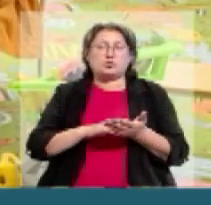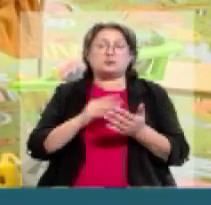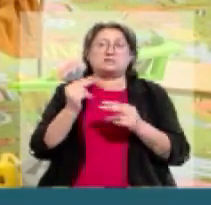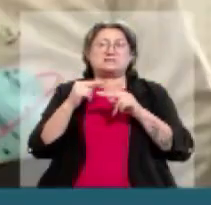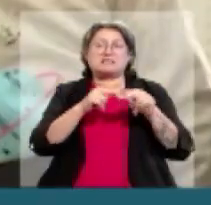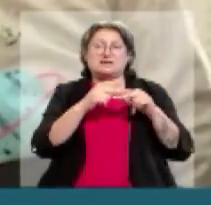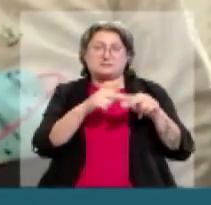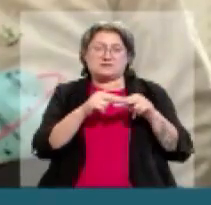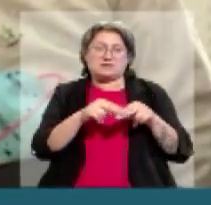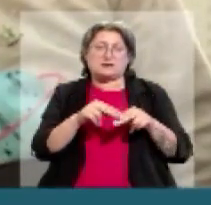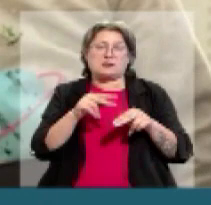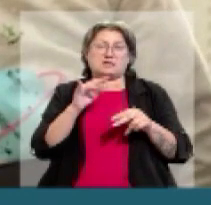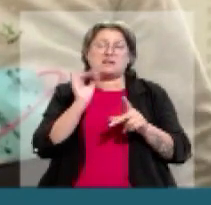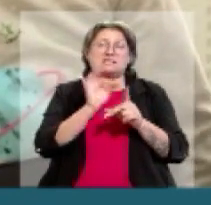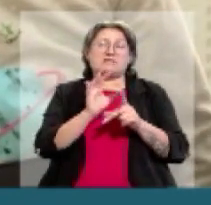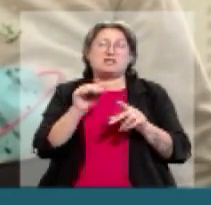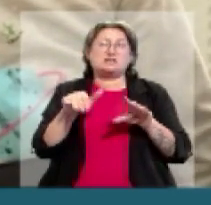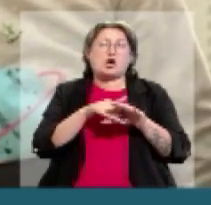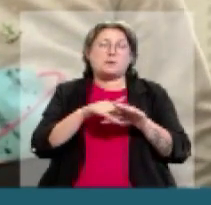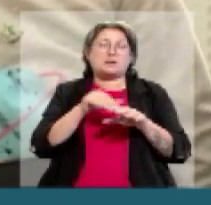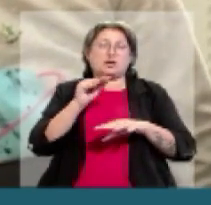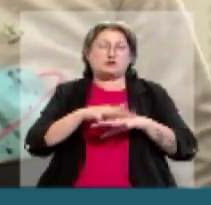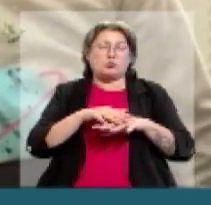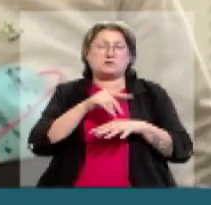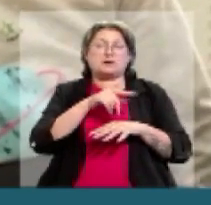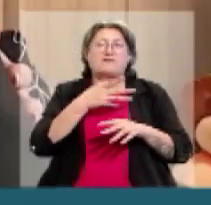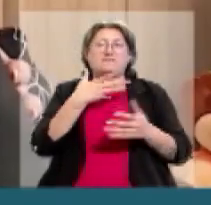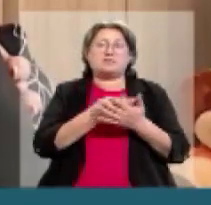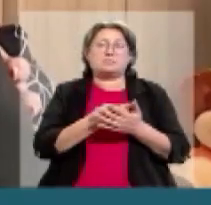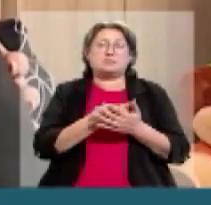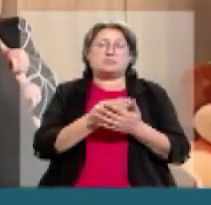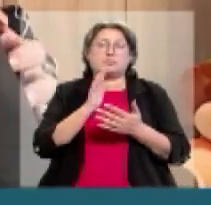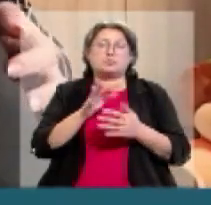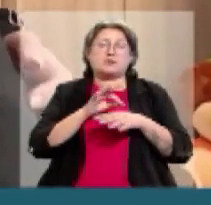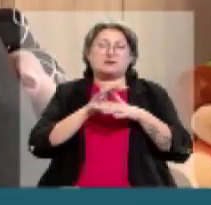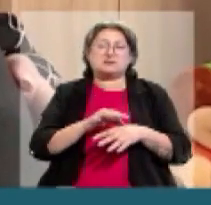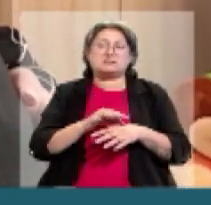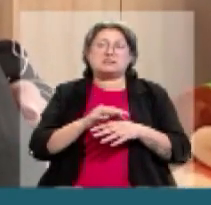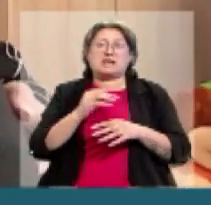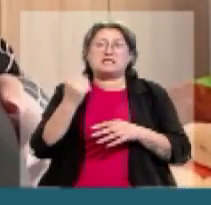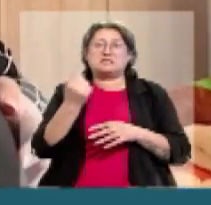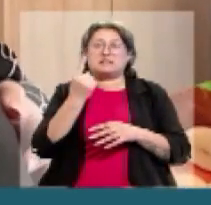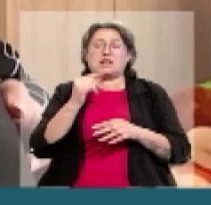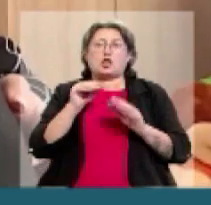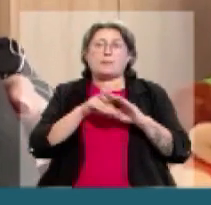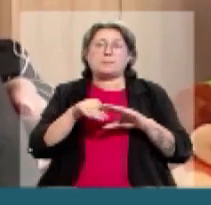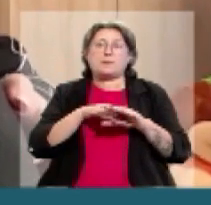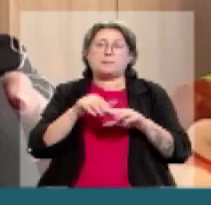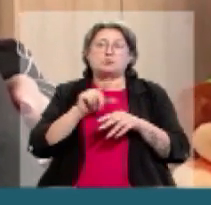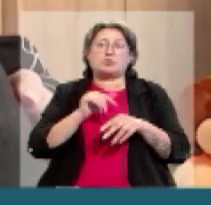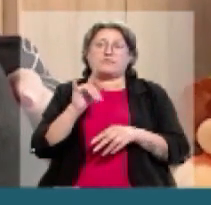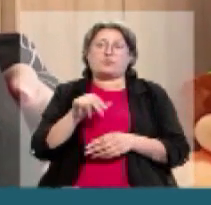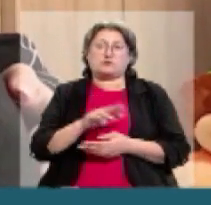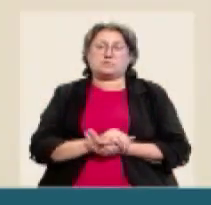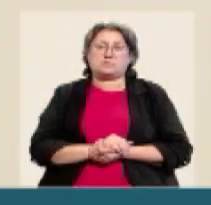зачисление целевых накоплений на целевые накопительные счета, выплаты целевых накоплений будет осуществлен единым накопительным пенсионным